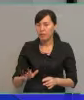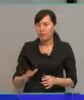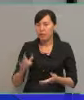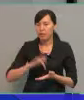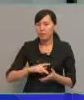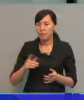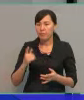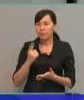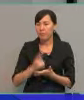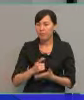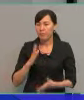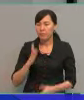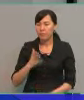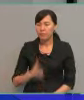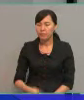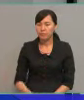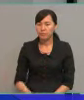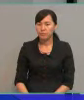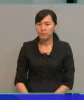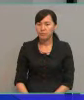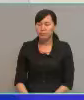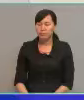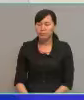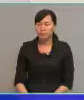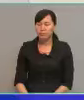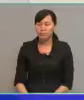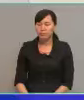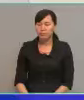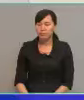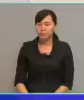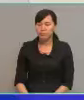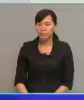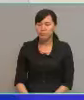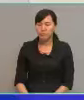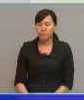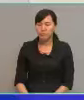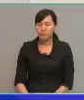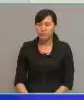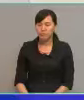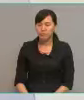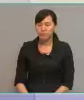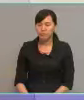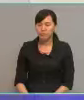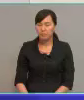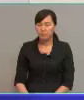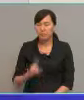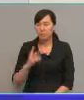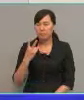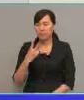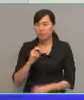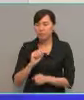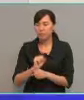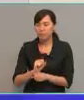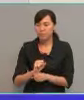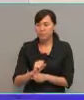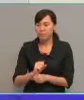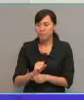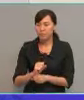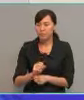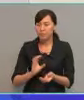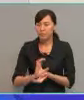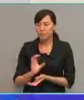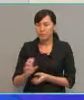қалада жүруіңізге шектеу қойылады. Бірінші, екінші пункта қандай көлік құралдары блокпостарда, яғни бұғаттау